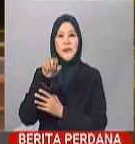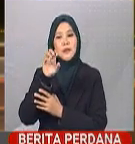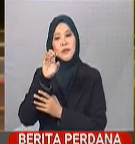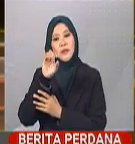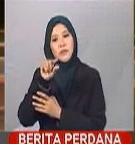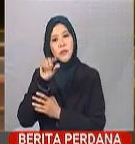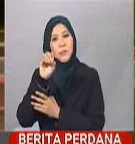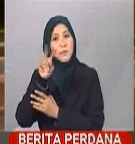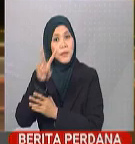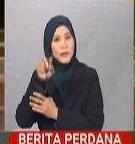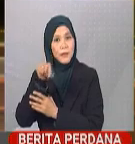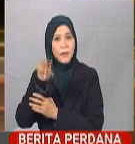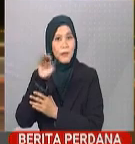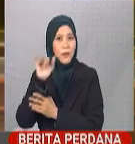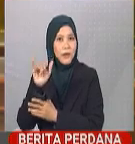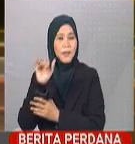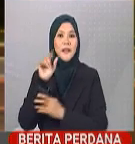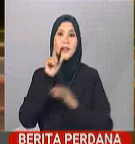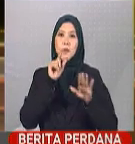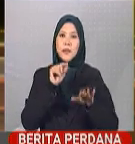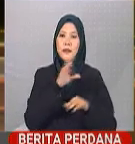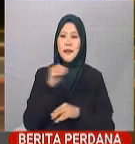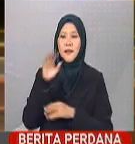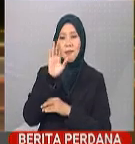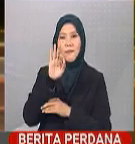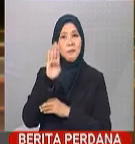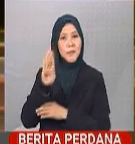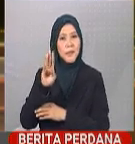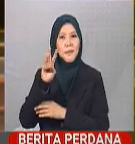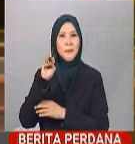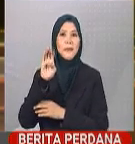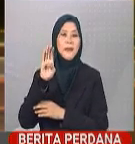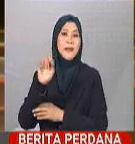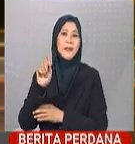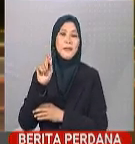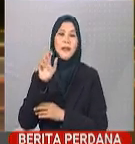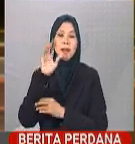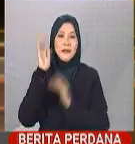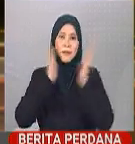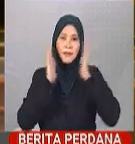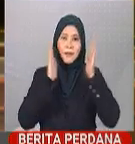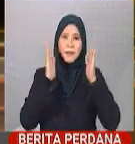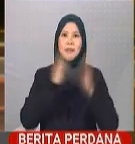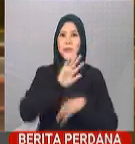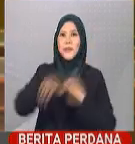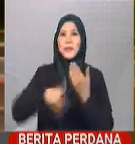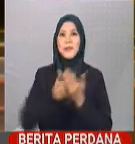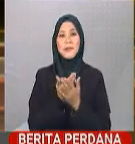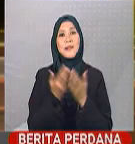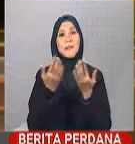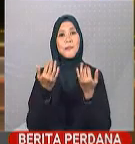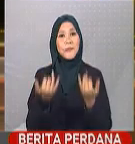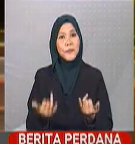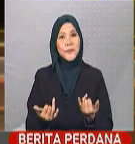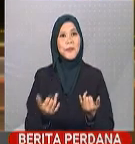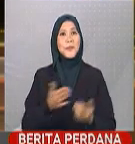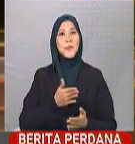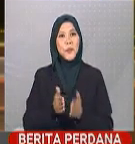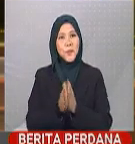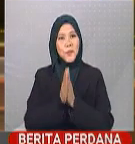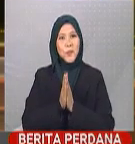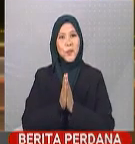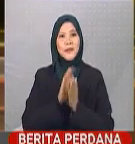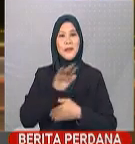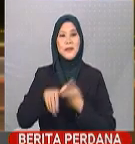www.mbt.gov.my, Twitter, Instagram dan juga Facebook rasmi Map Malaysia. Akhir kata, dari seluruh warga Map Malaysia ingin memohon kepada